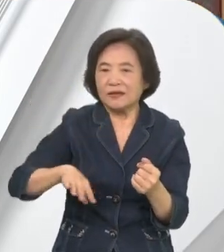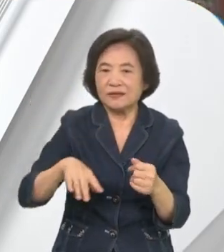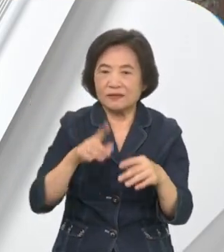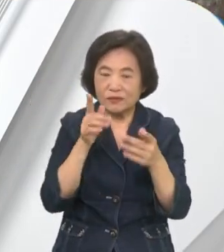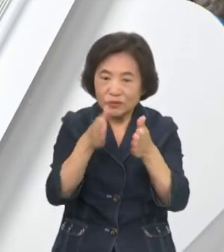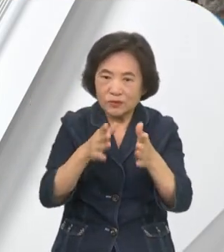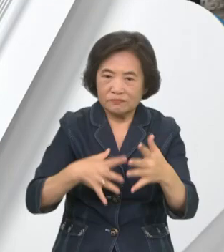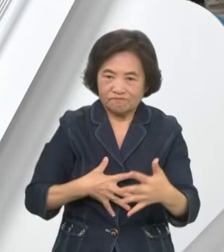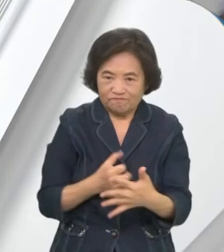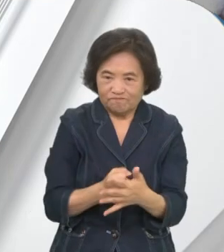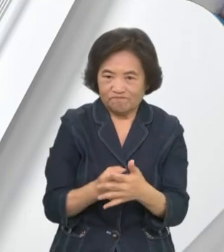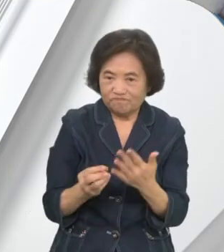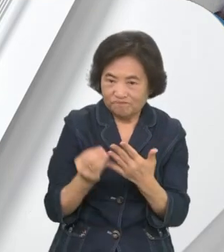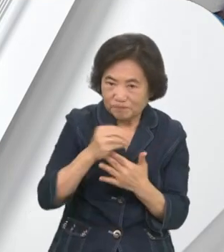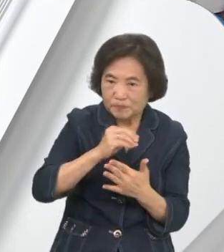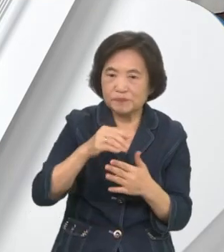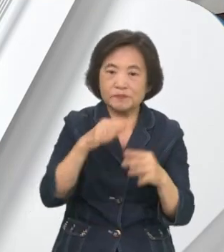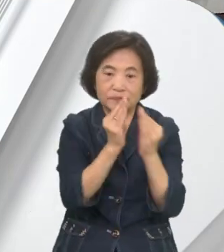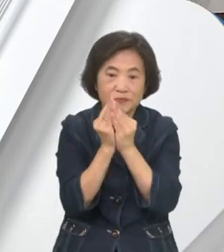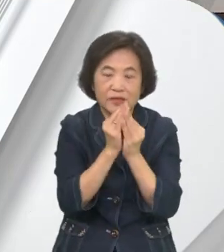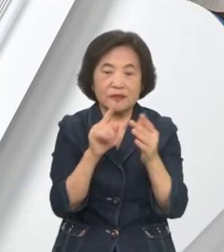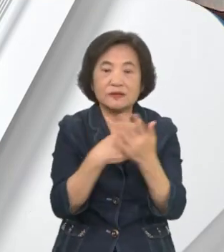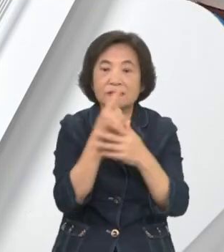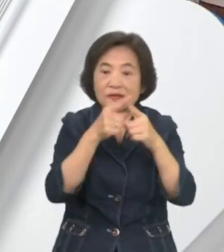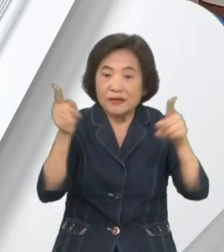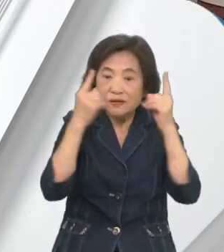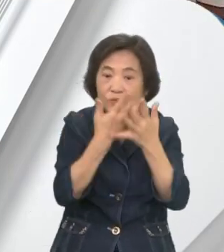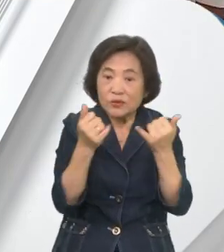提升认知力，桃园咪唔但将系一